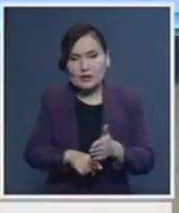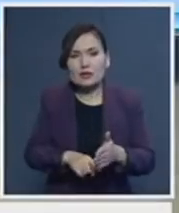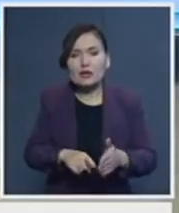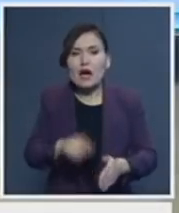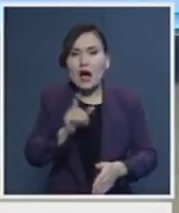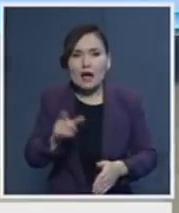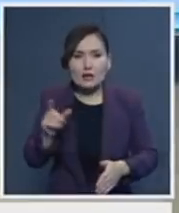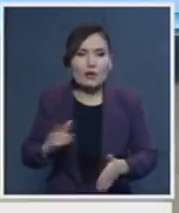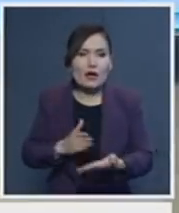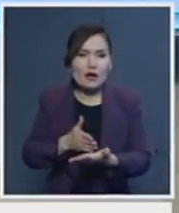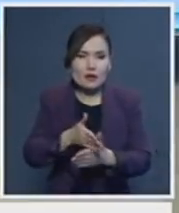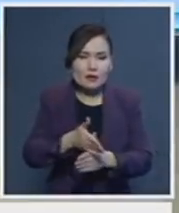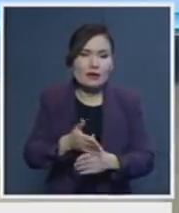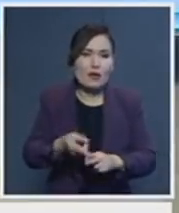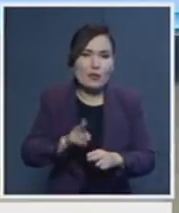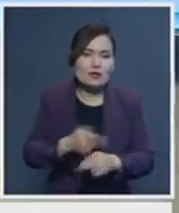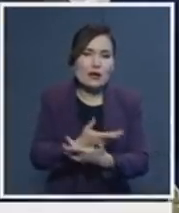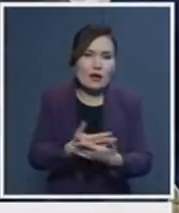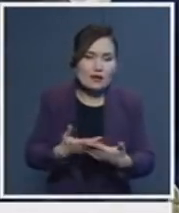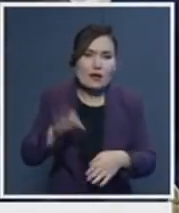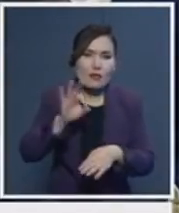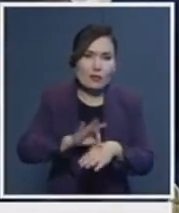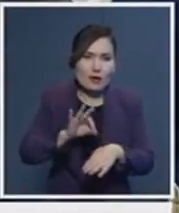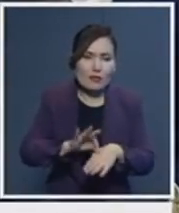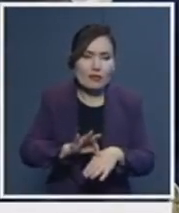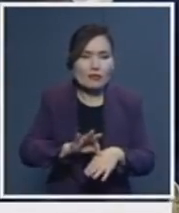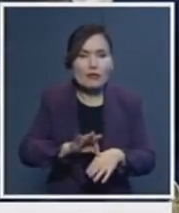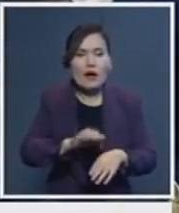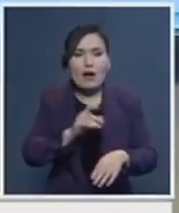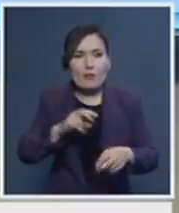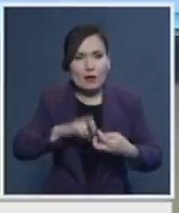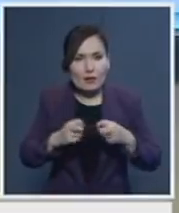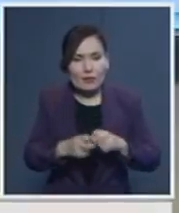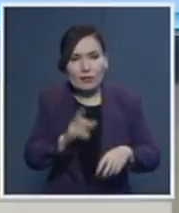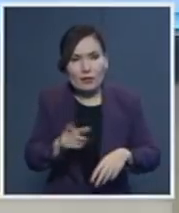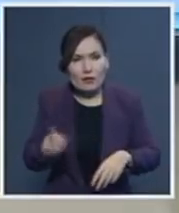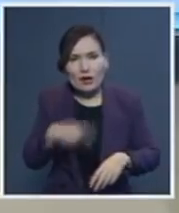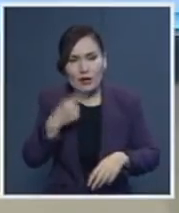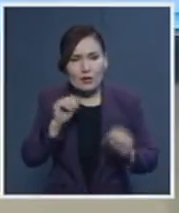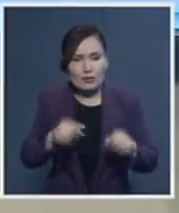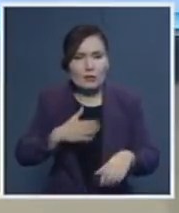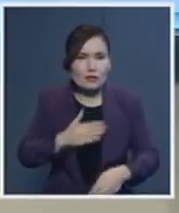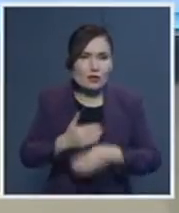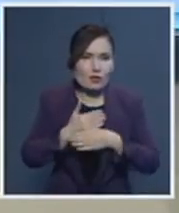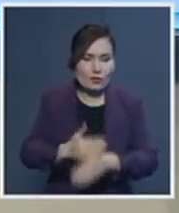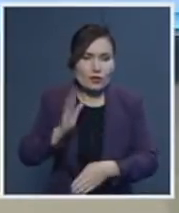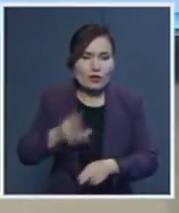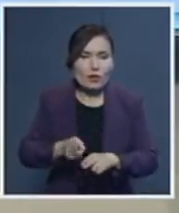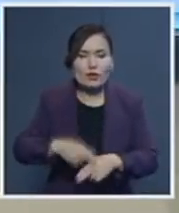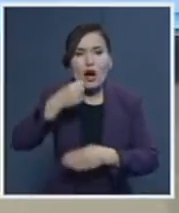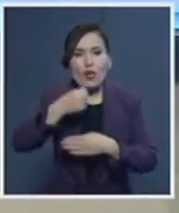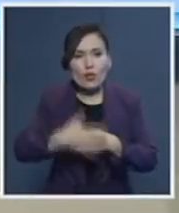алып түскен факторлар осы қалада болғанын өздеріңіз білесіздер. Арнайы орталықты ашудағы мақсатымыз енді бұл